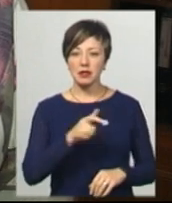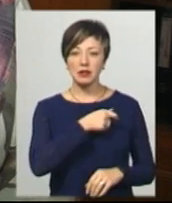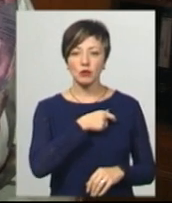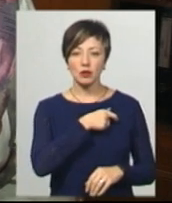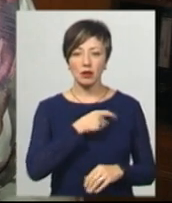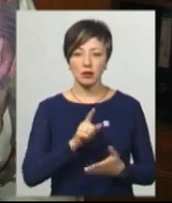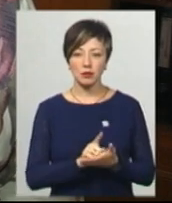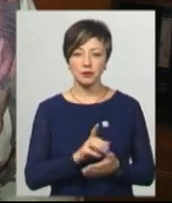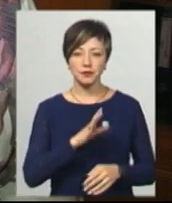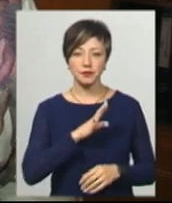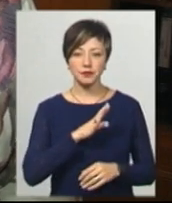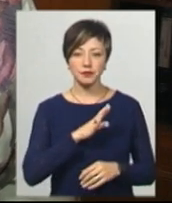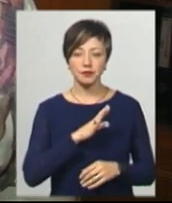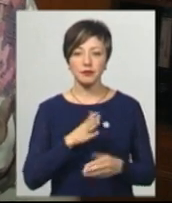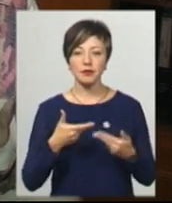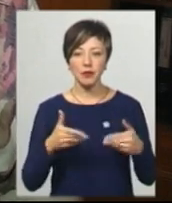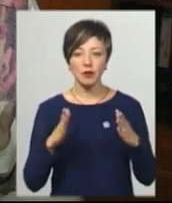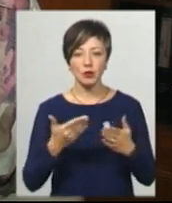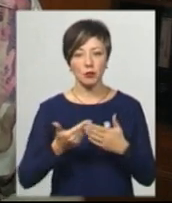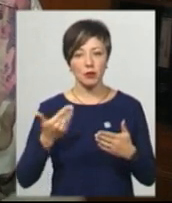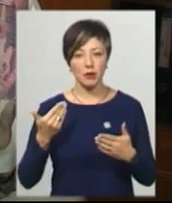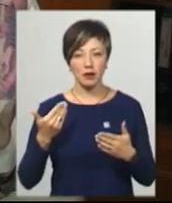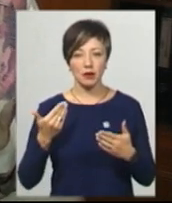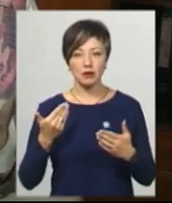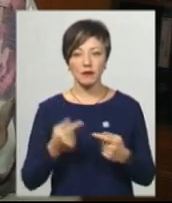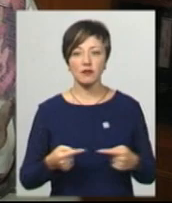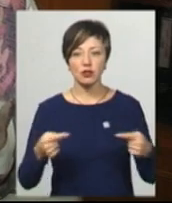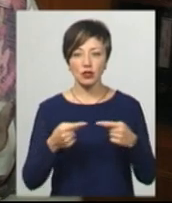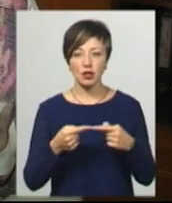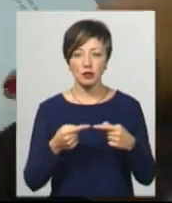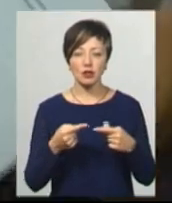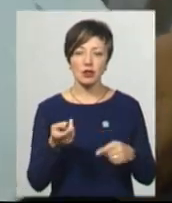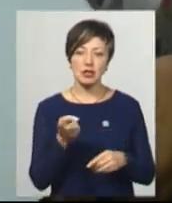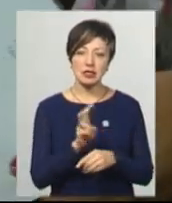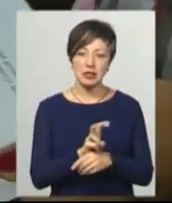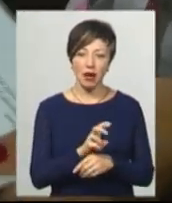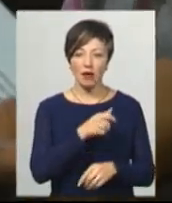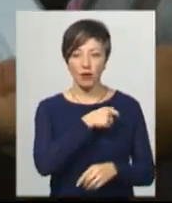депутати, ми будемо попередньо визначатися з явкою.